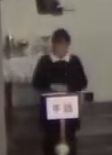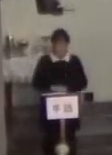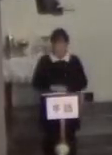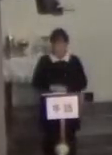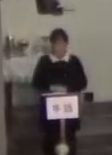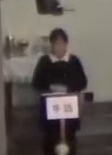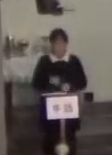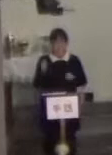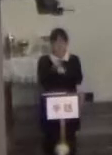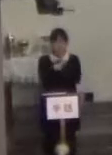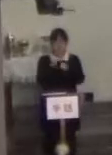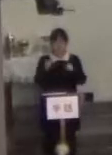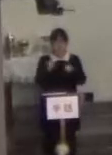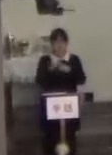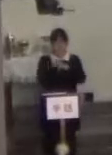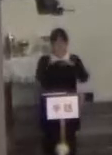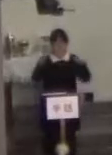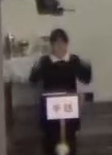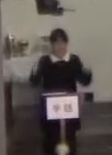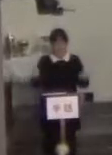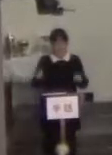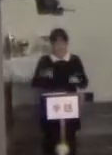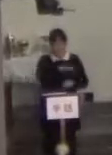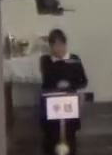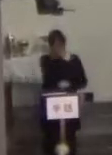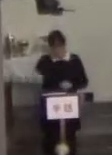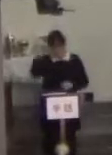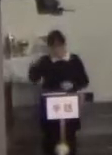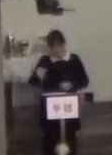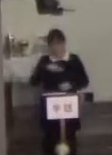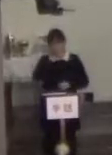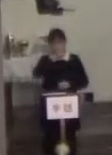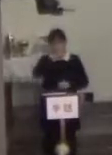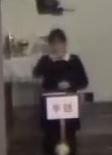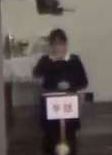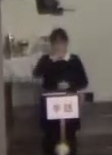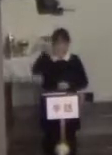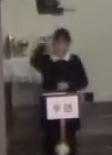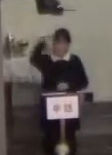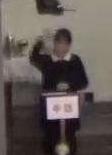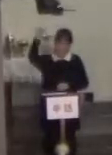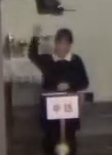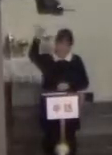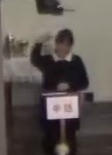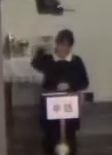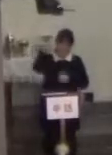作られたものすべてが待ち望んだ希望の光なのです。